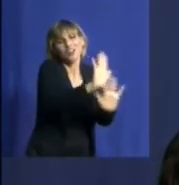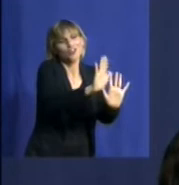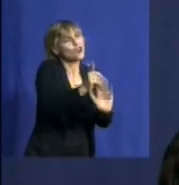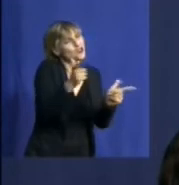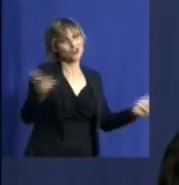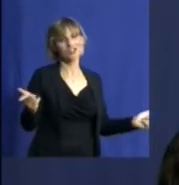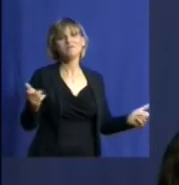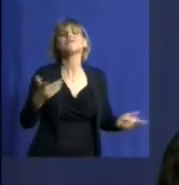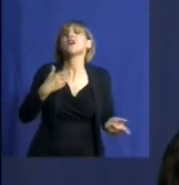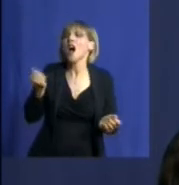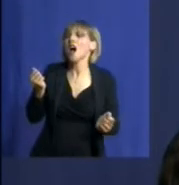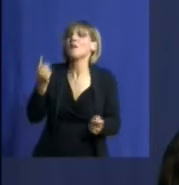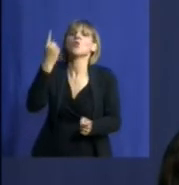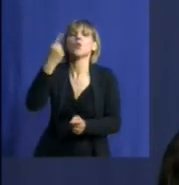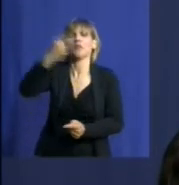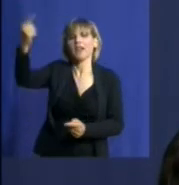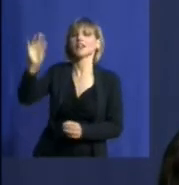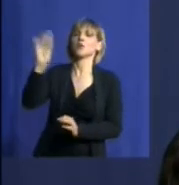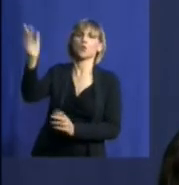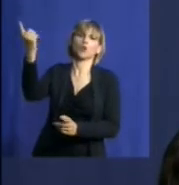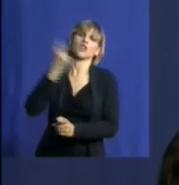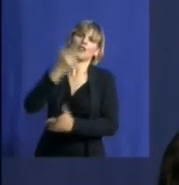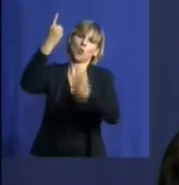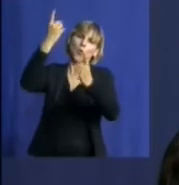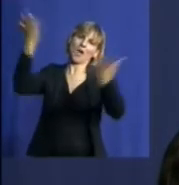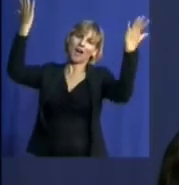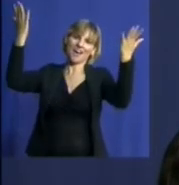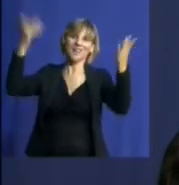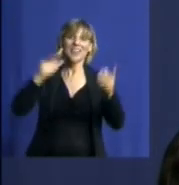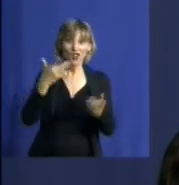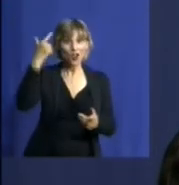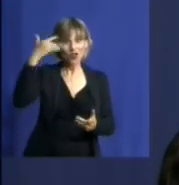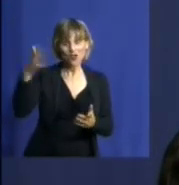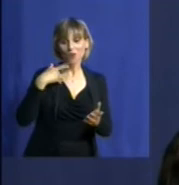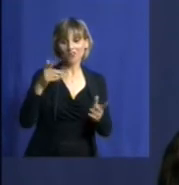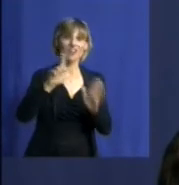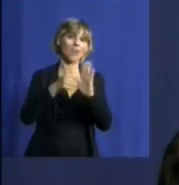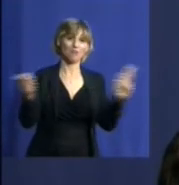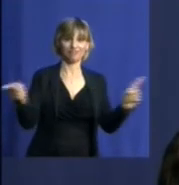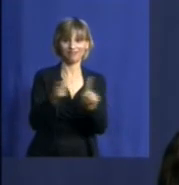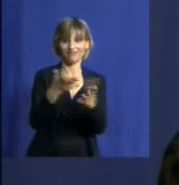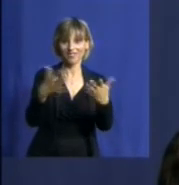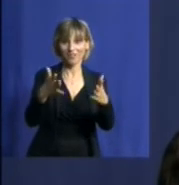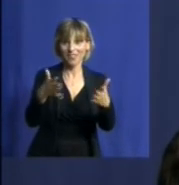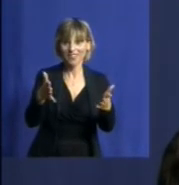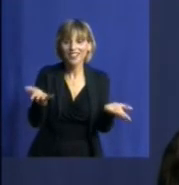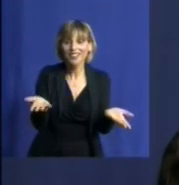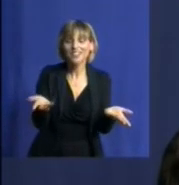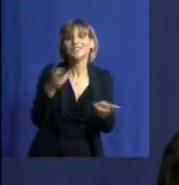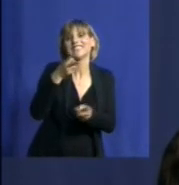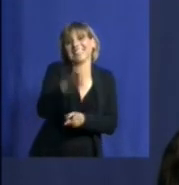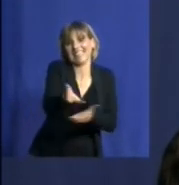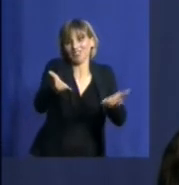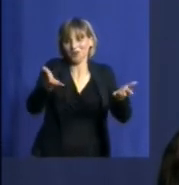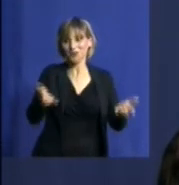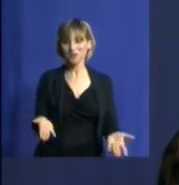almeno ti diamo un punto negativo e siamo tutti contenti, anche perché io so, stiamo andando a concludere perché il nostro tempo ormai è scaduto, quindi